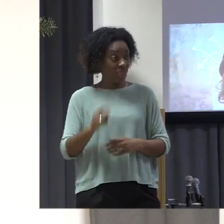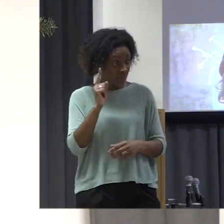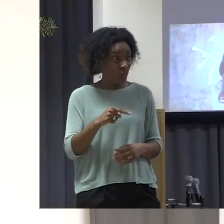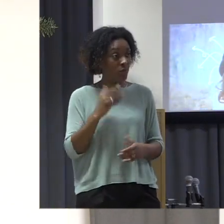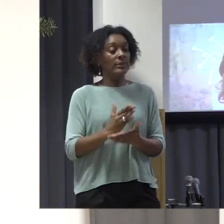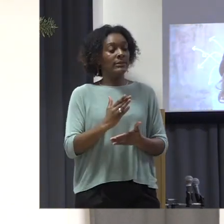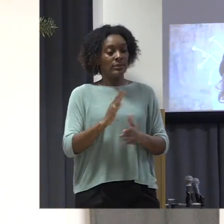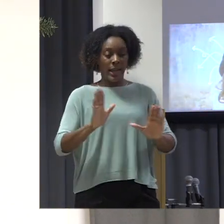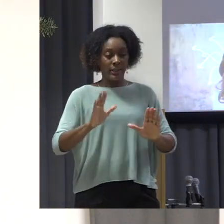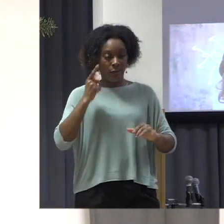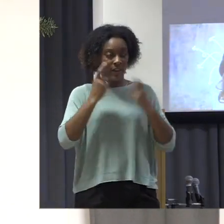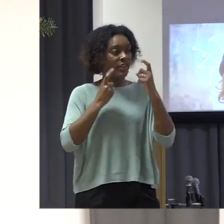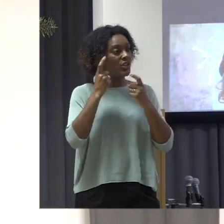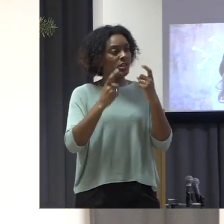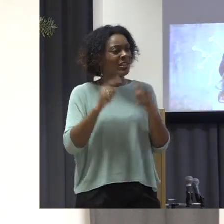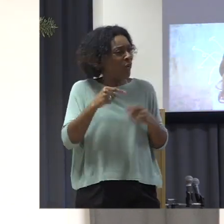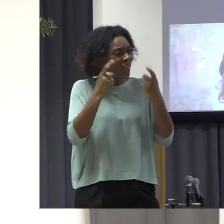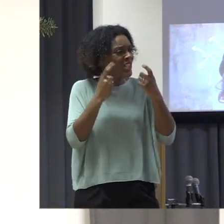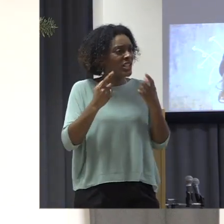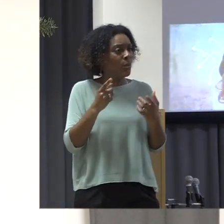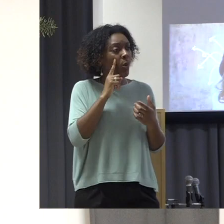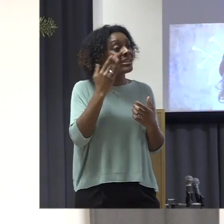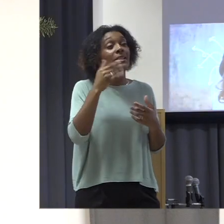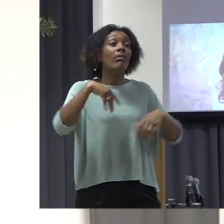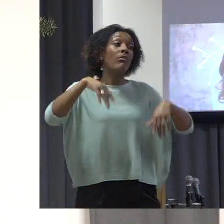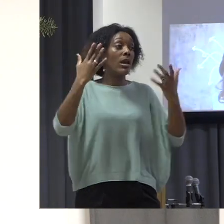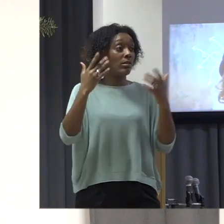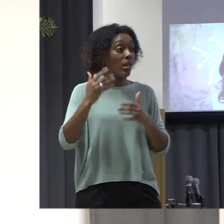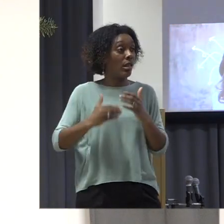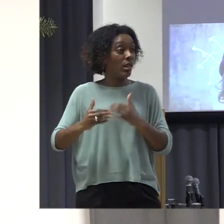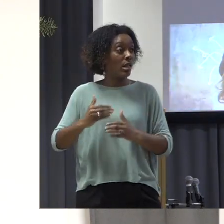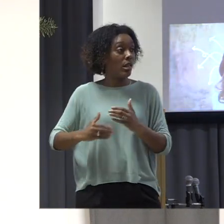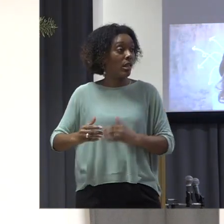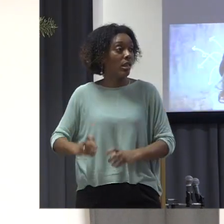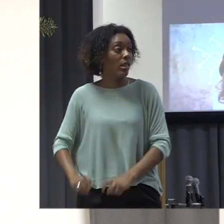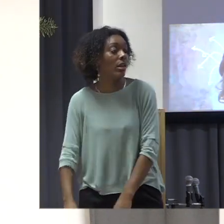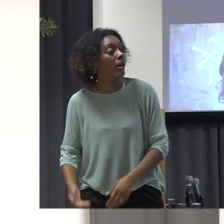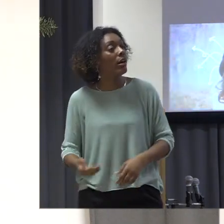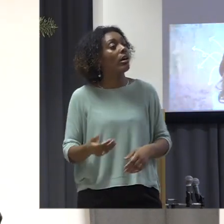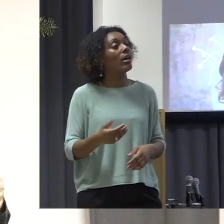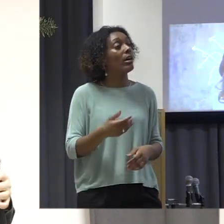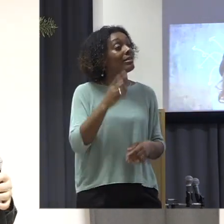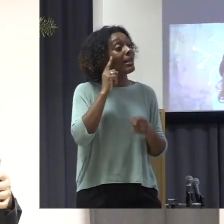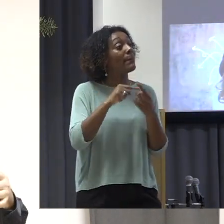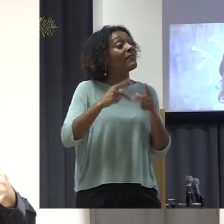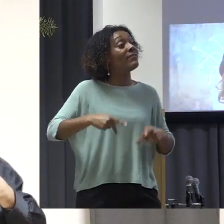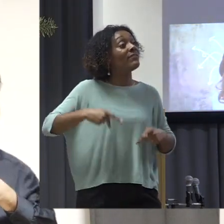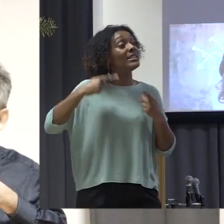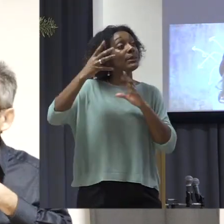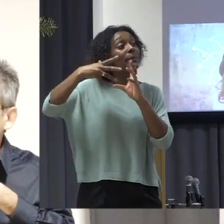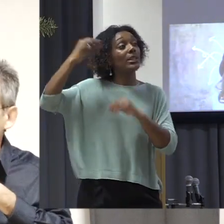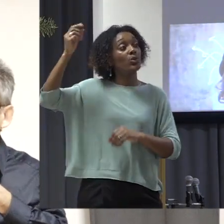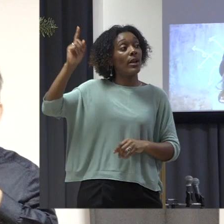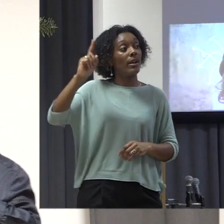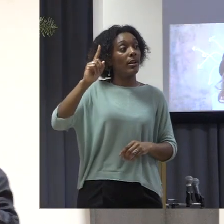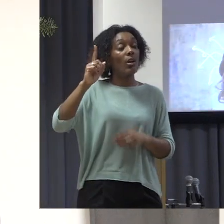poser les bonnes questions. Parce qu'autrement, on risque de passer à côté de quelque chose. Je parle bien là de notre vie spirituelle. Je parle